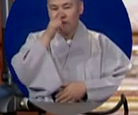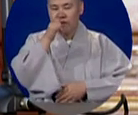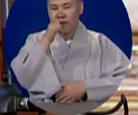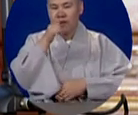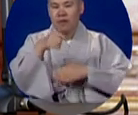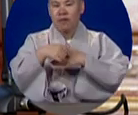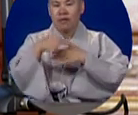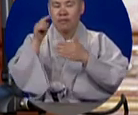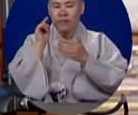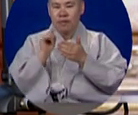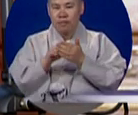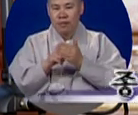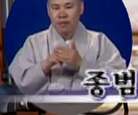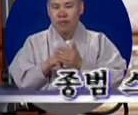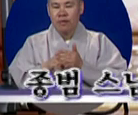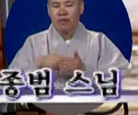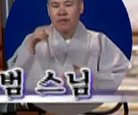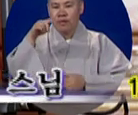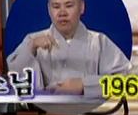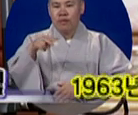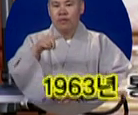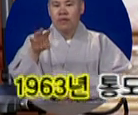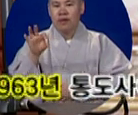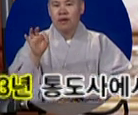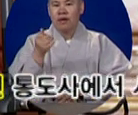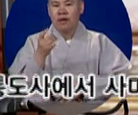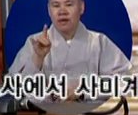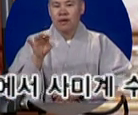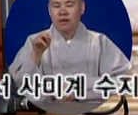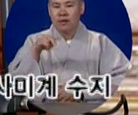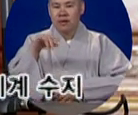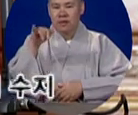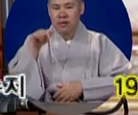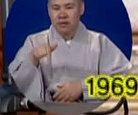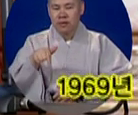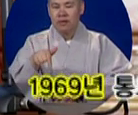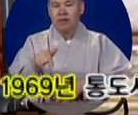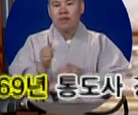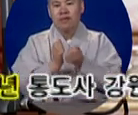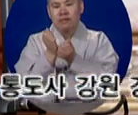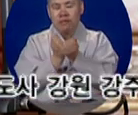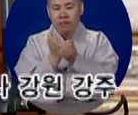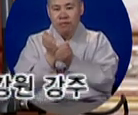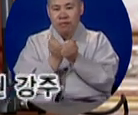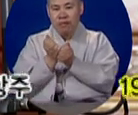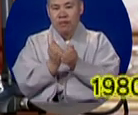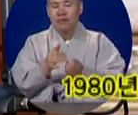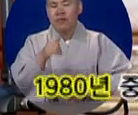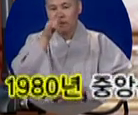수상행식 이렇게 설명했습니다